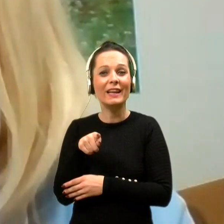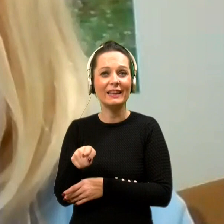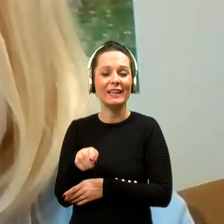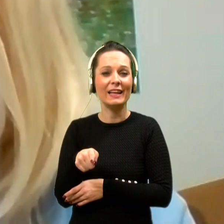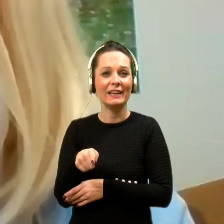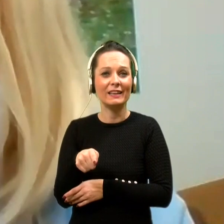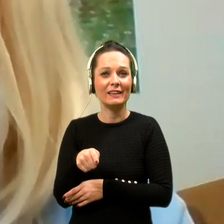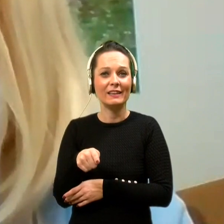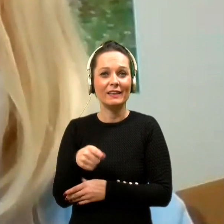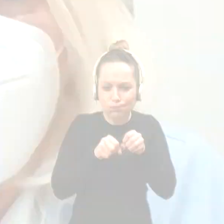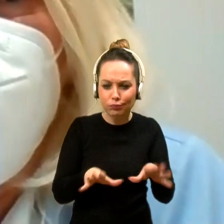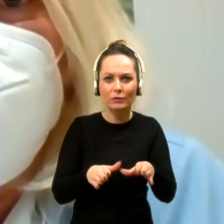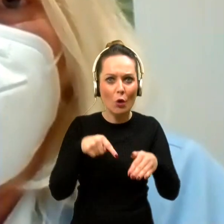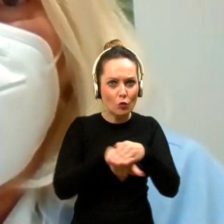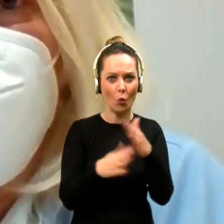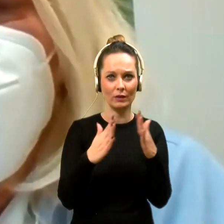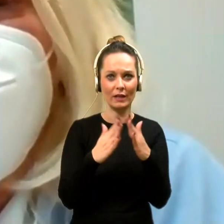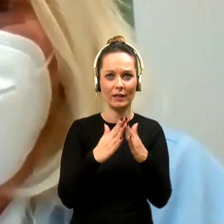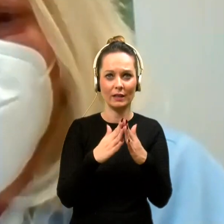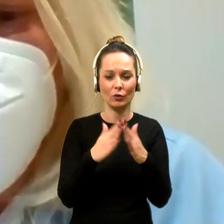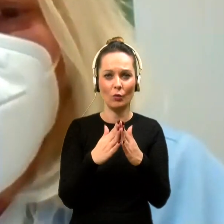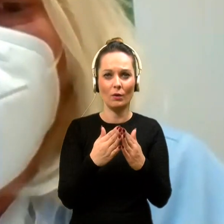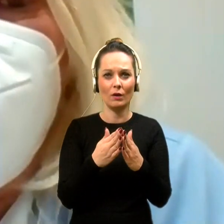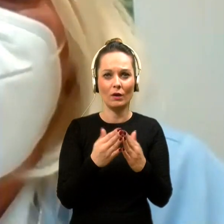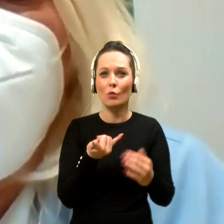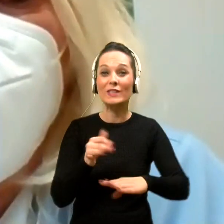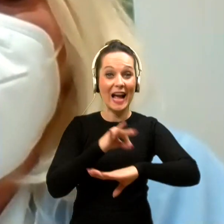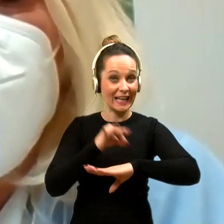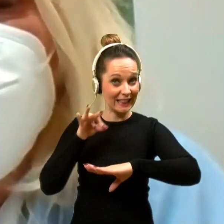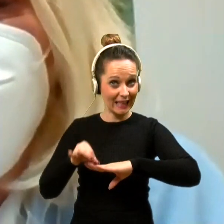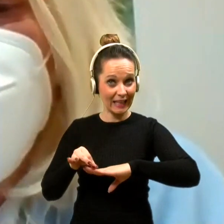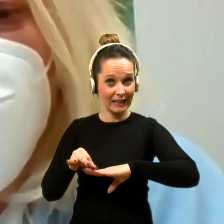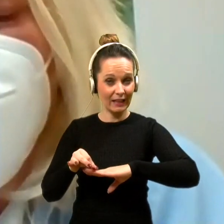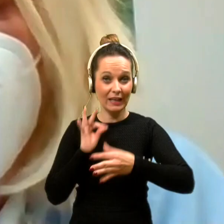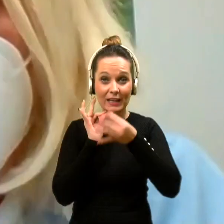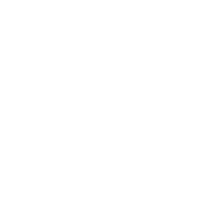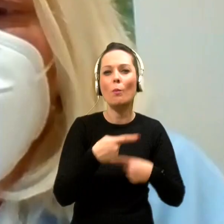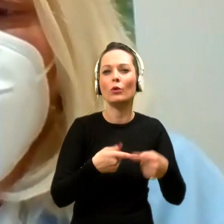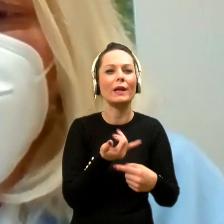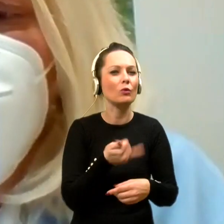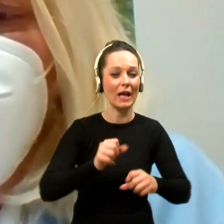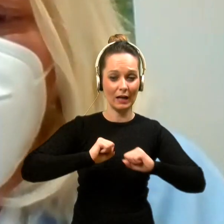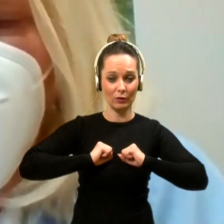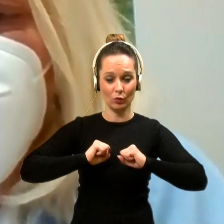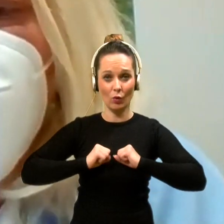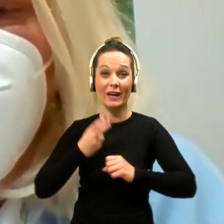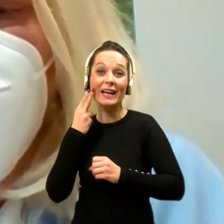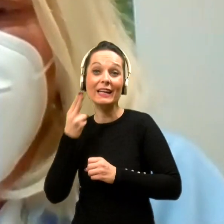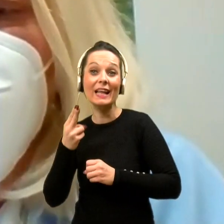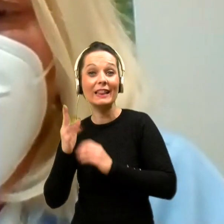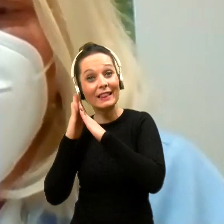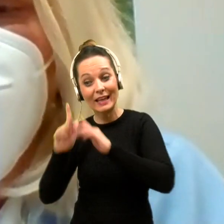naših sodobnih naprav. V bistvu nas vsak teden testiramo zaposlene, kar se tiče